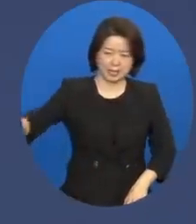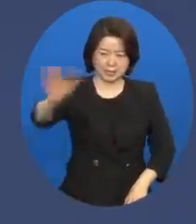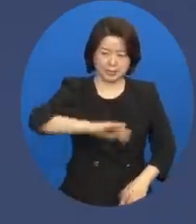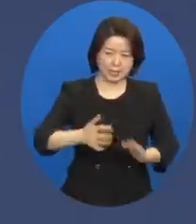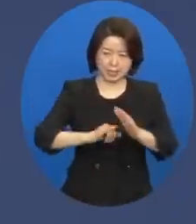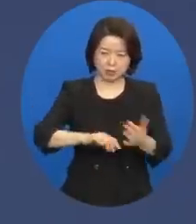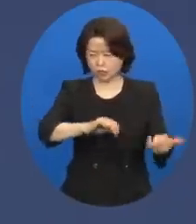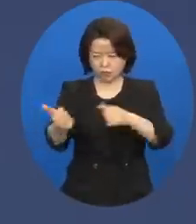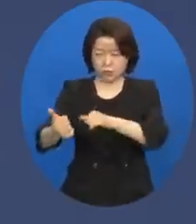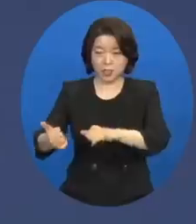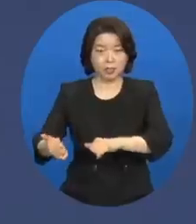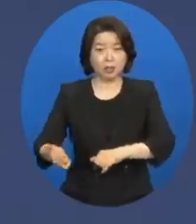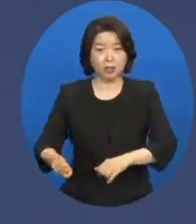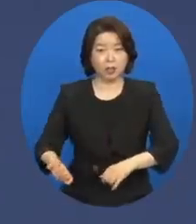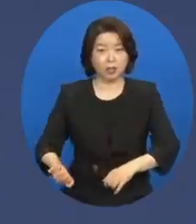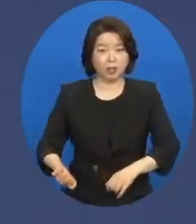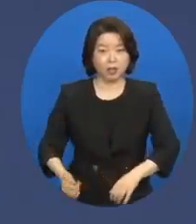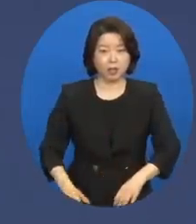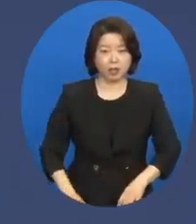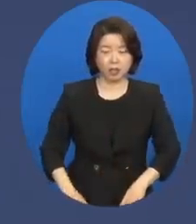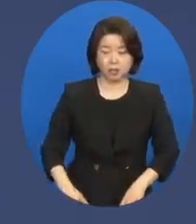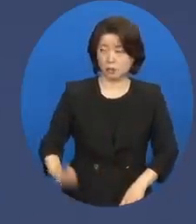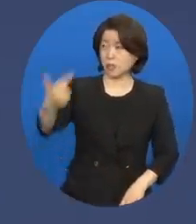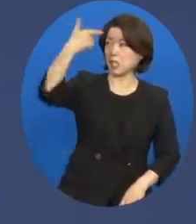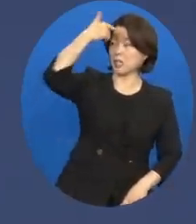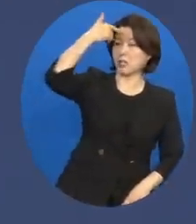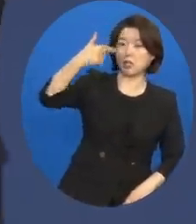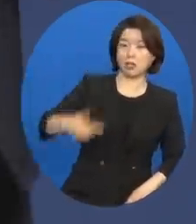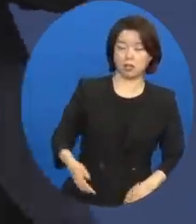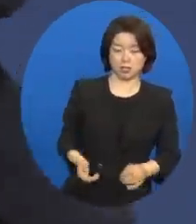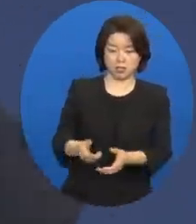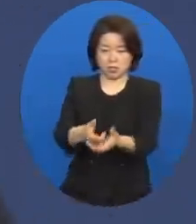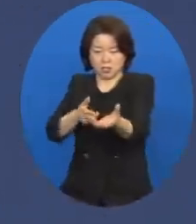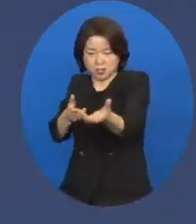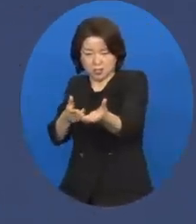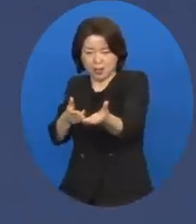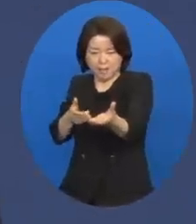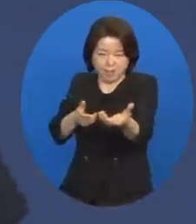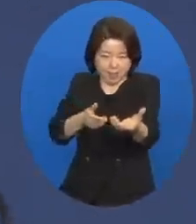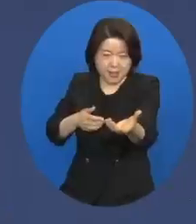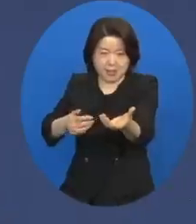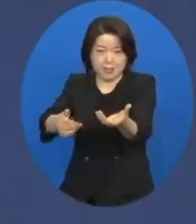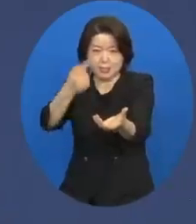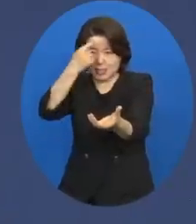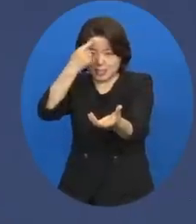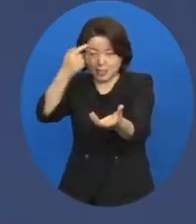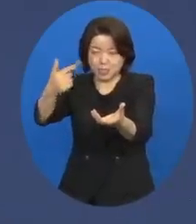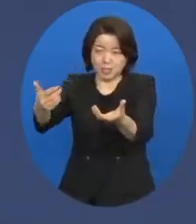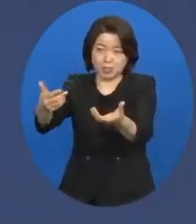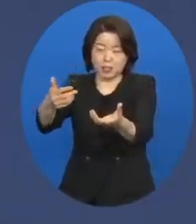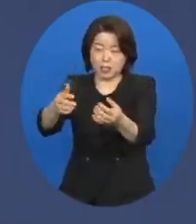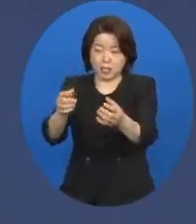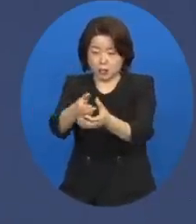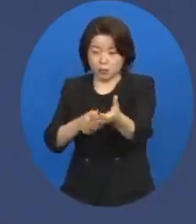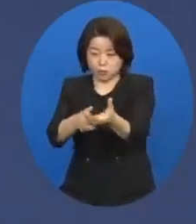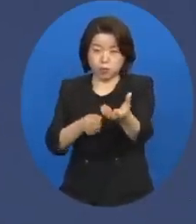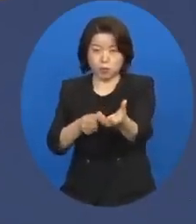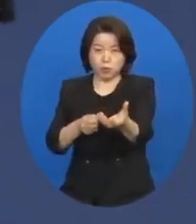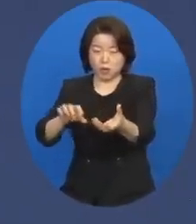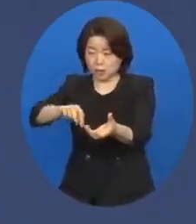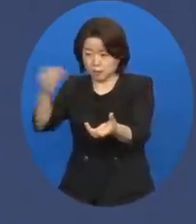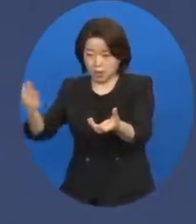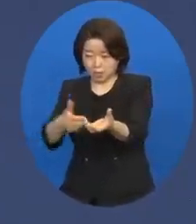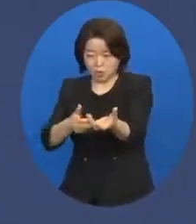거야. 그리고는 이마에다 실제로 그 긴 장총 끝을 실탄 장전한 총을 안전핀을